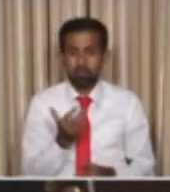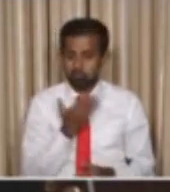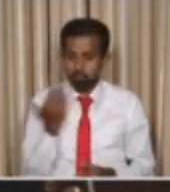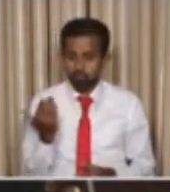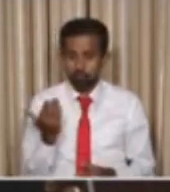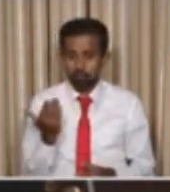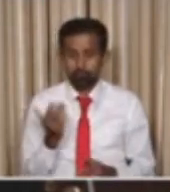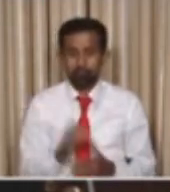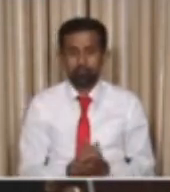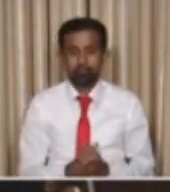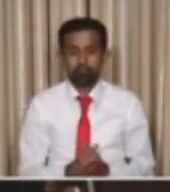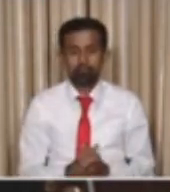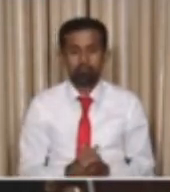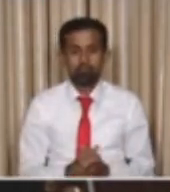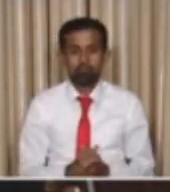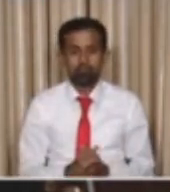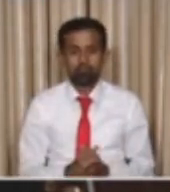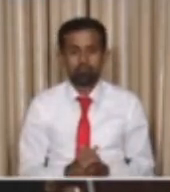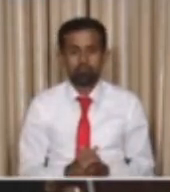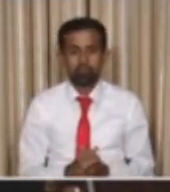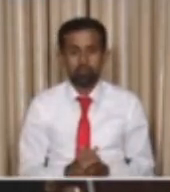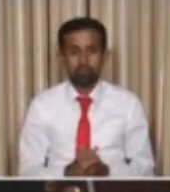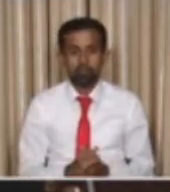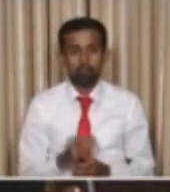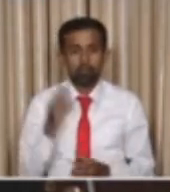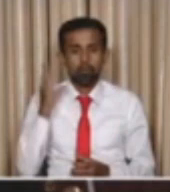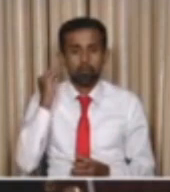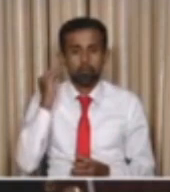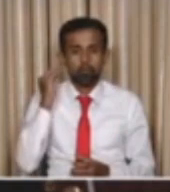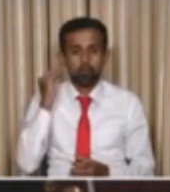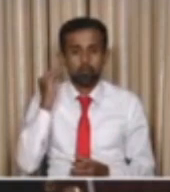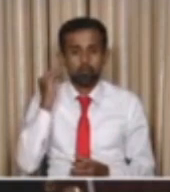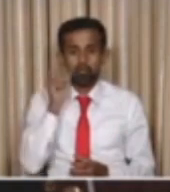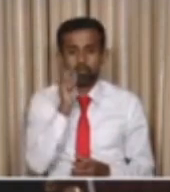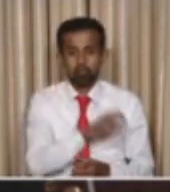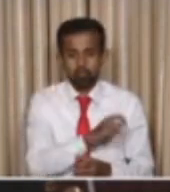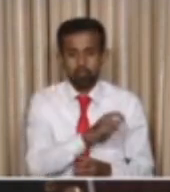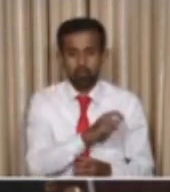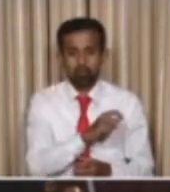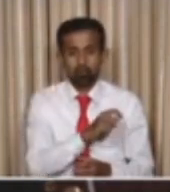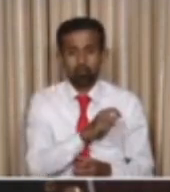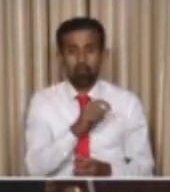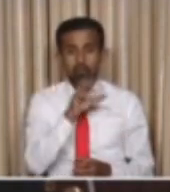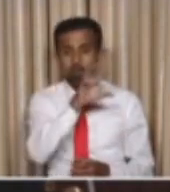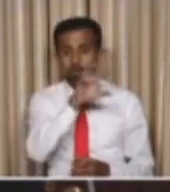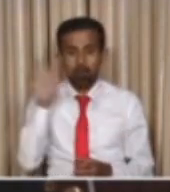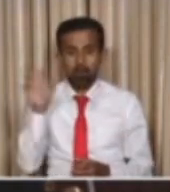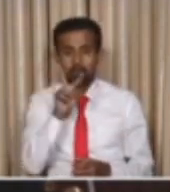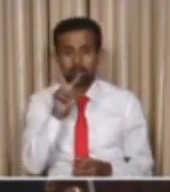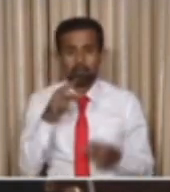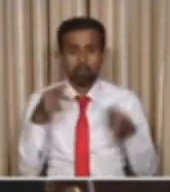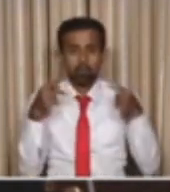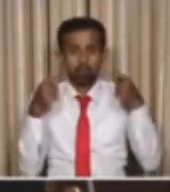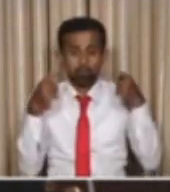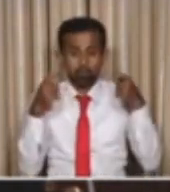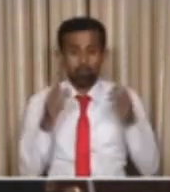සිද්ධ වෙනවා. ඇත්තටම එක පැත්තකින් රුසියාව යුක්රේනය මේ රටවල්